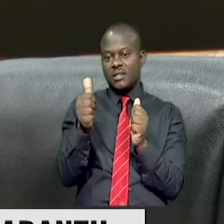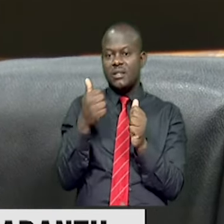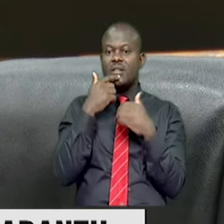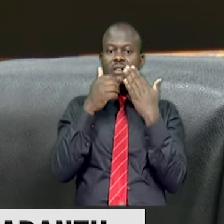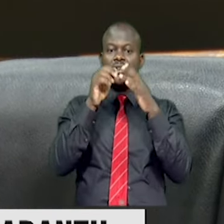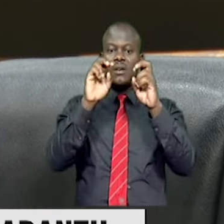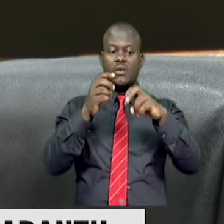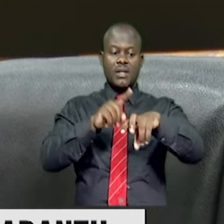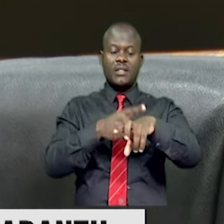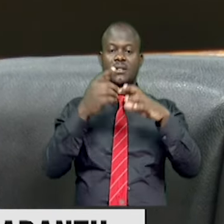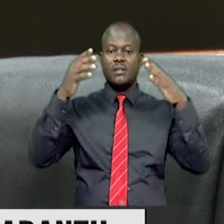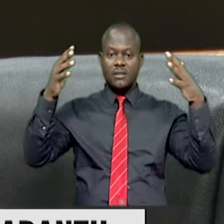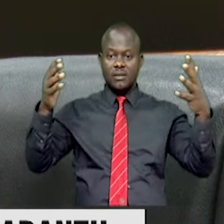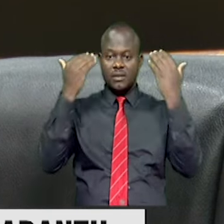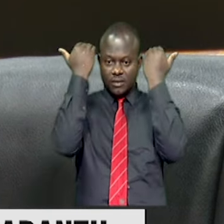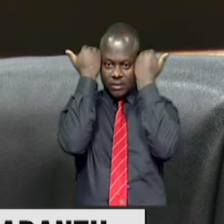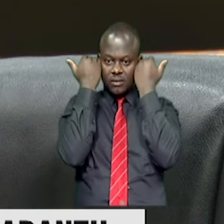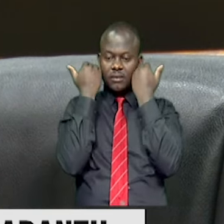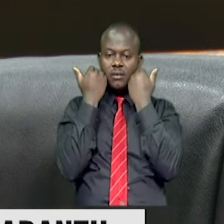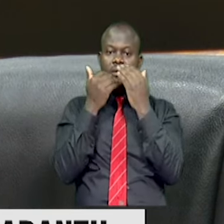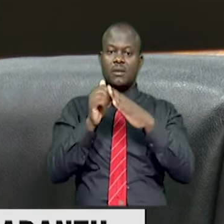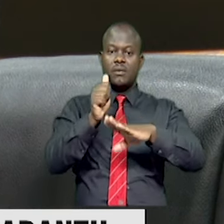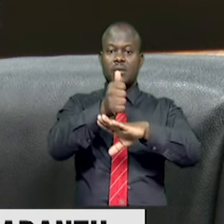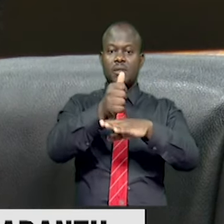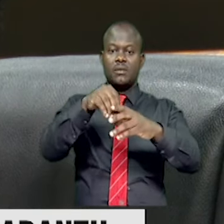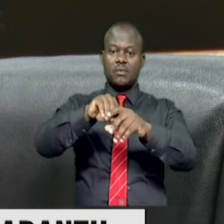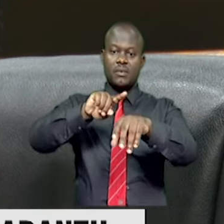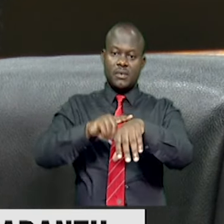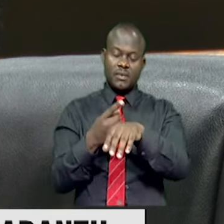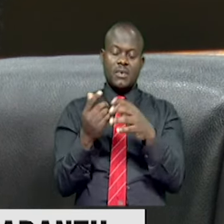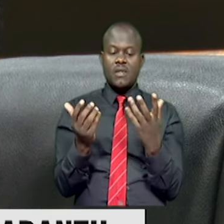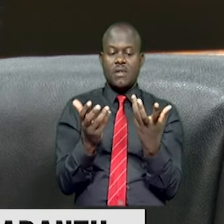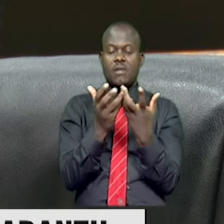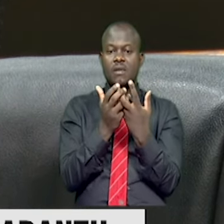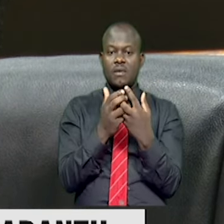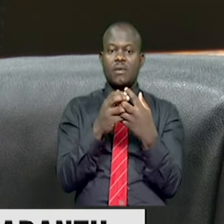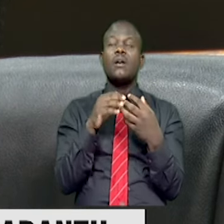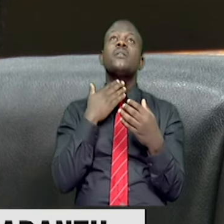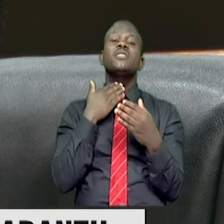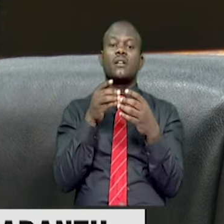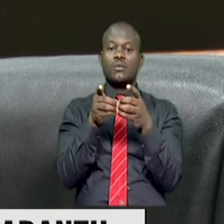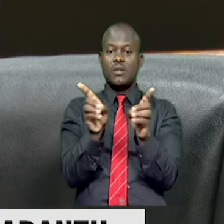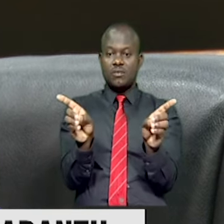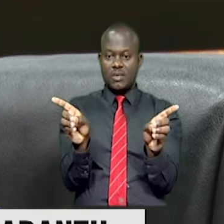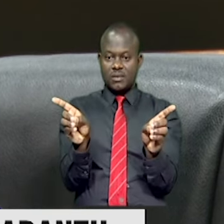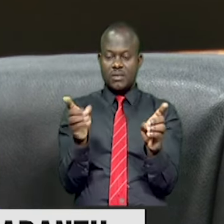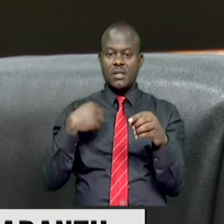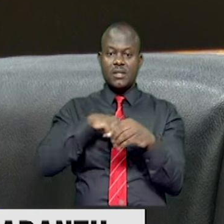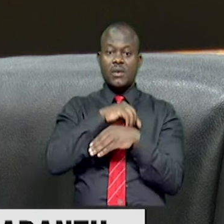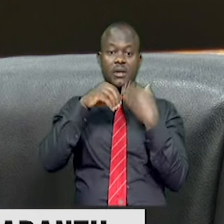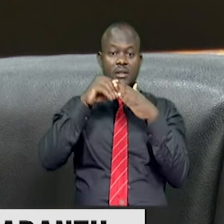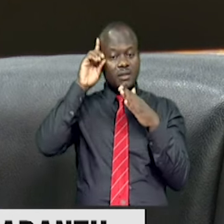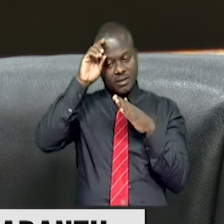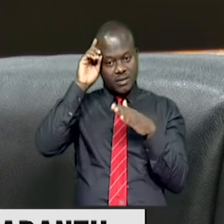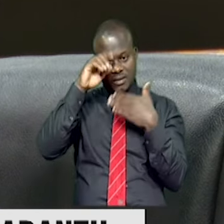hari igihe kirekire cy'urukiko rwafataga mu gihe cyo kunga abashaka gutandukana, nge numva